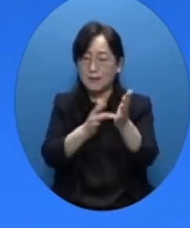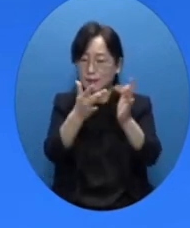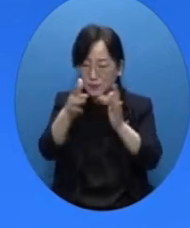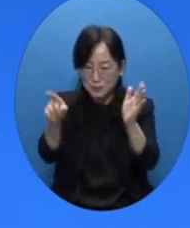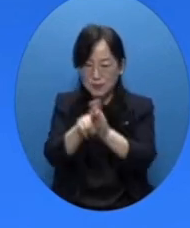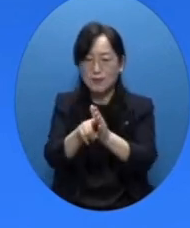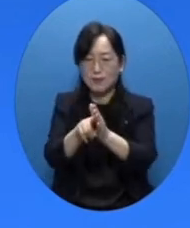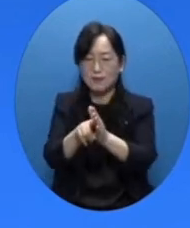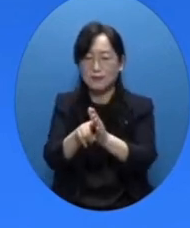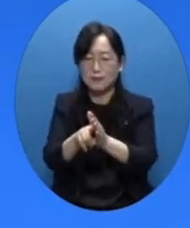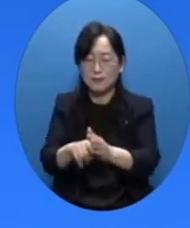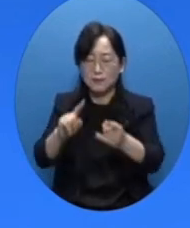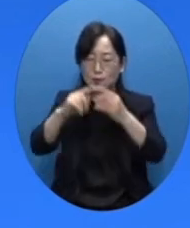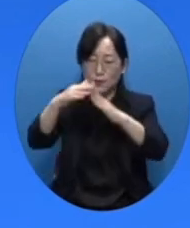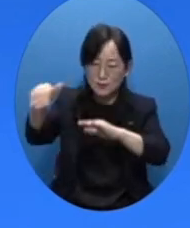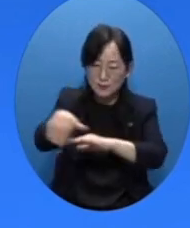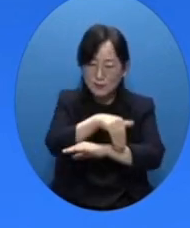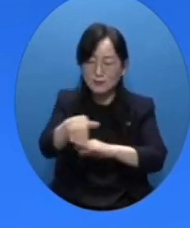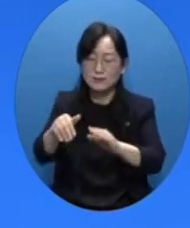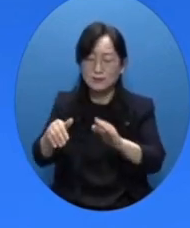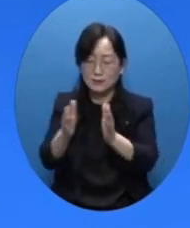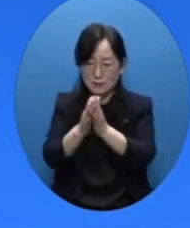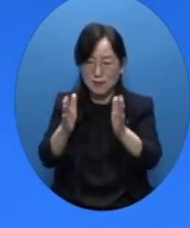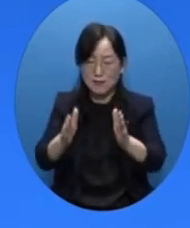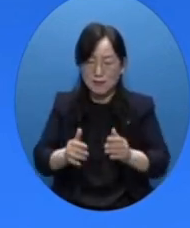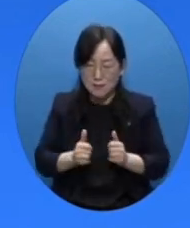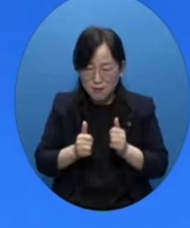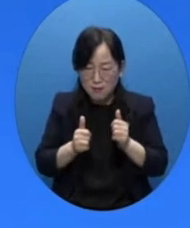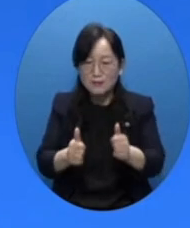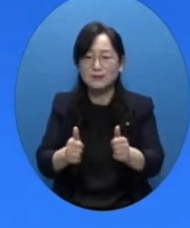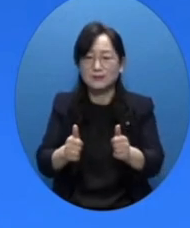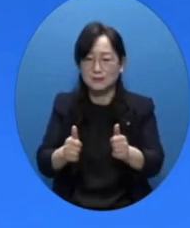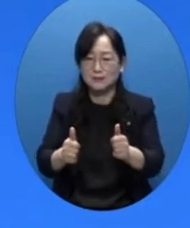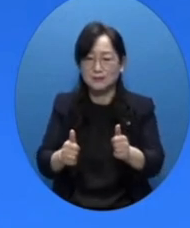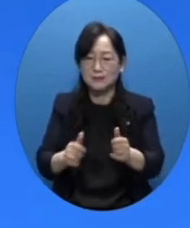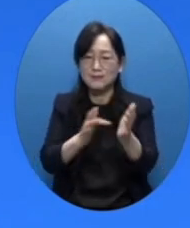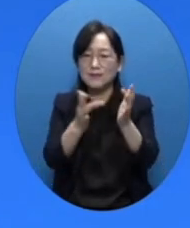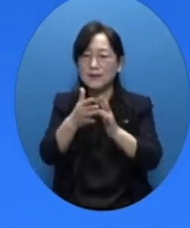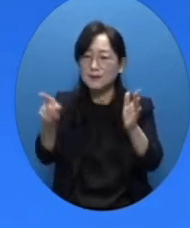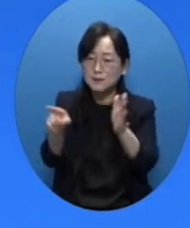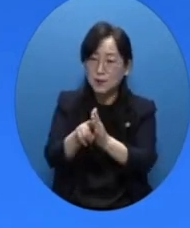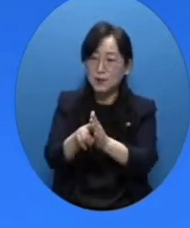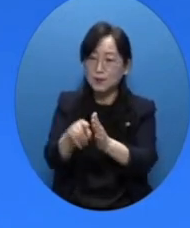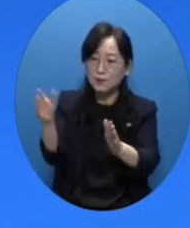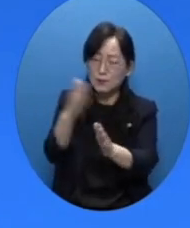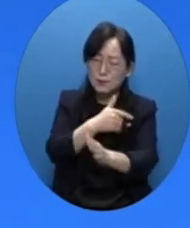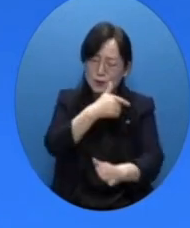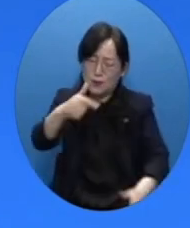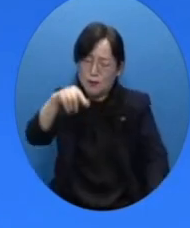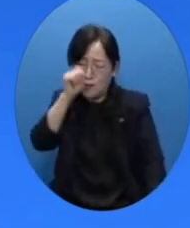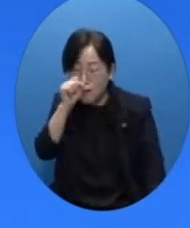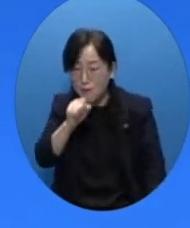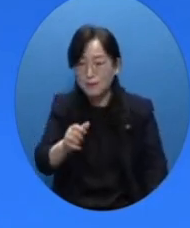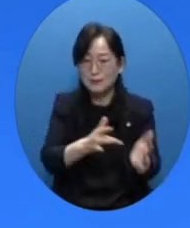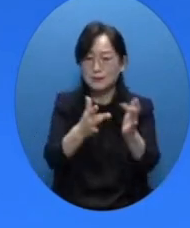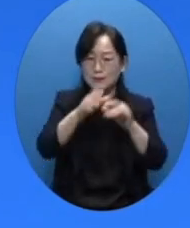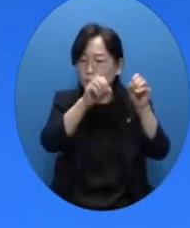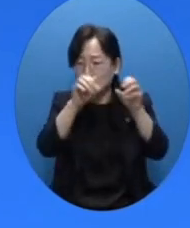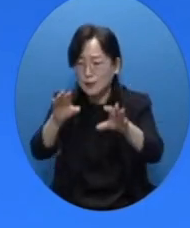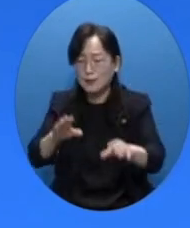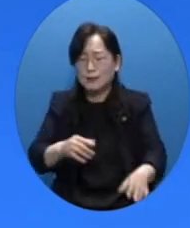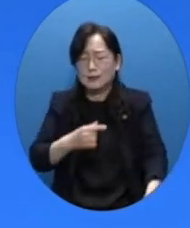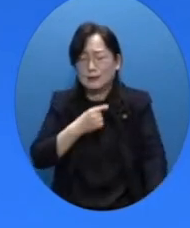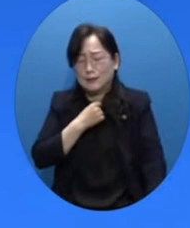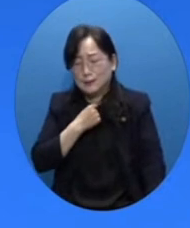믿고 결단이 시작하는데 얼마 날 수 별다른 g 예수가 나니까 너무 좋아서 내가 예수를 전하지 않고 견딜 수가 없어